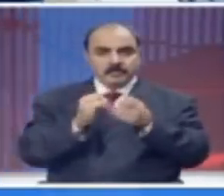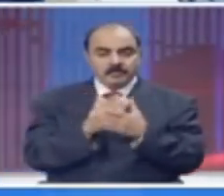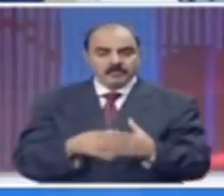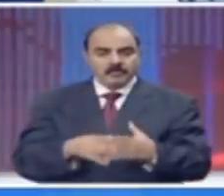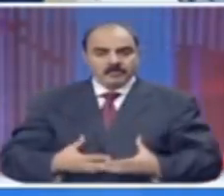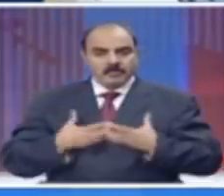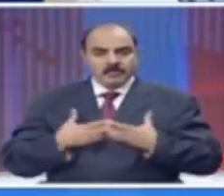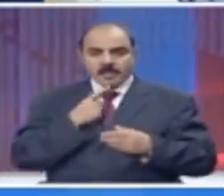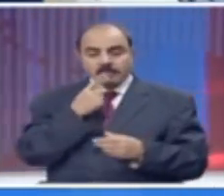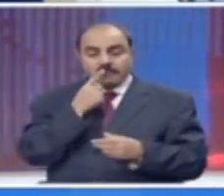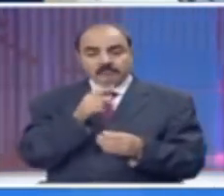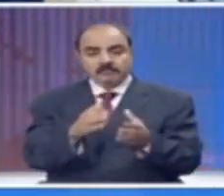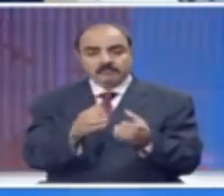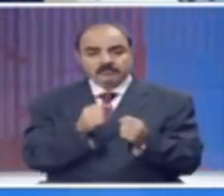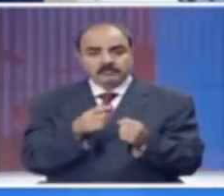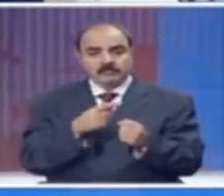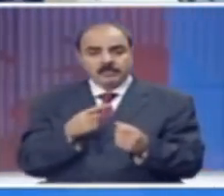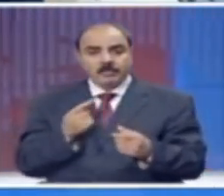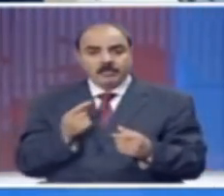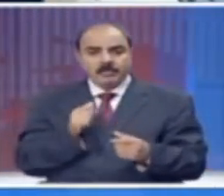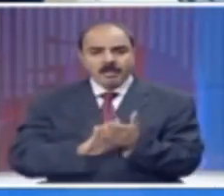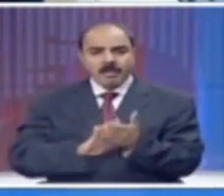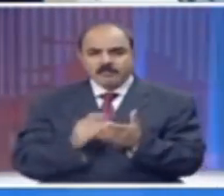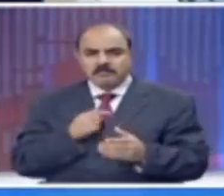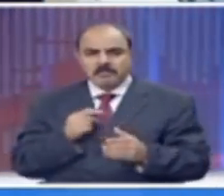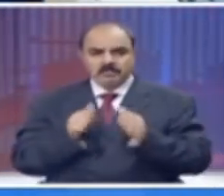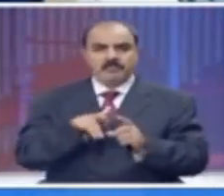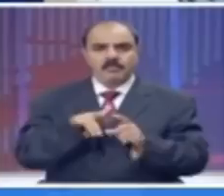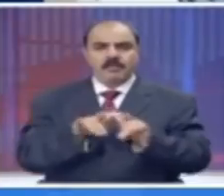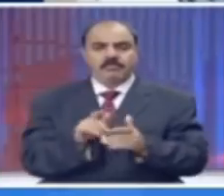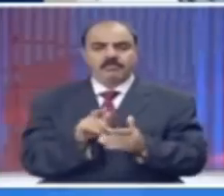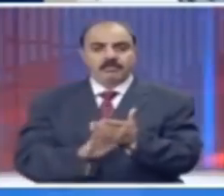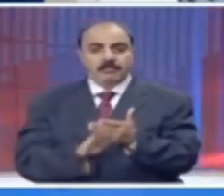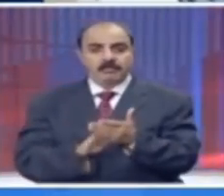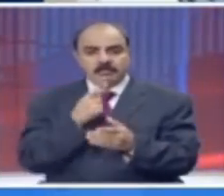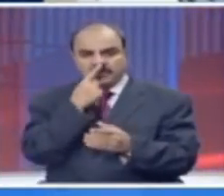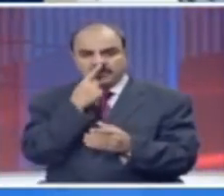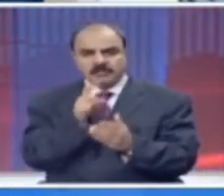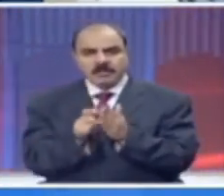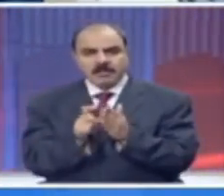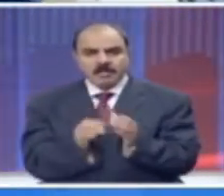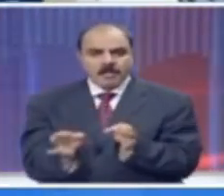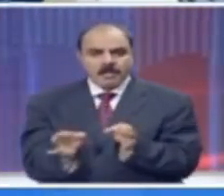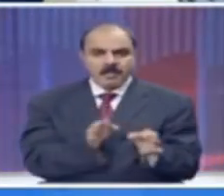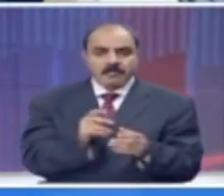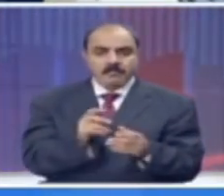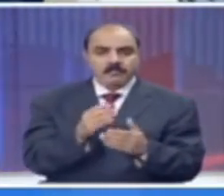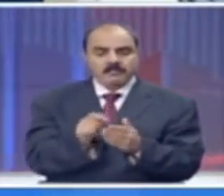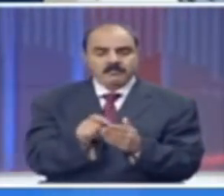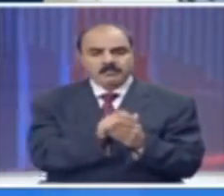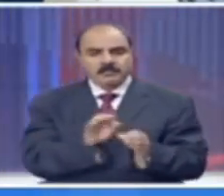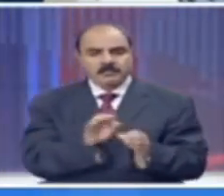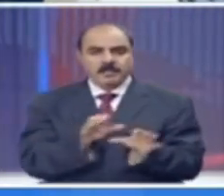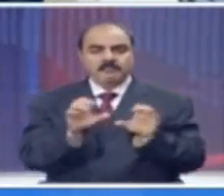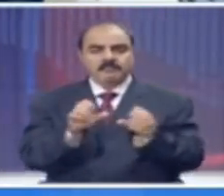طلبه إبراز تراخيص السيارة وفر هاربا معرضا حياة الأمين للخطر والتزامه بسلوك الطرق القانونية في